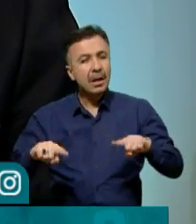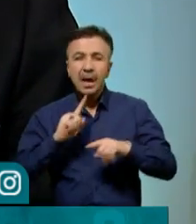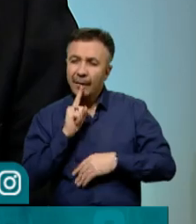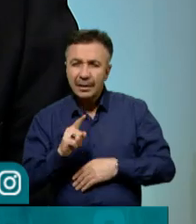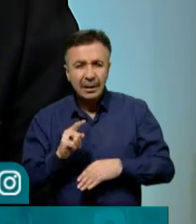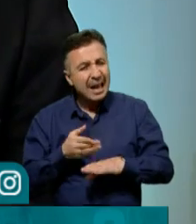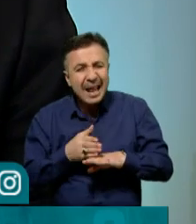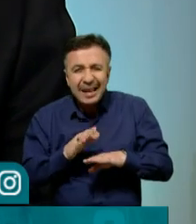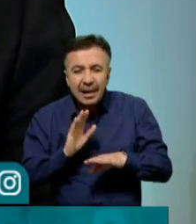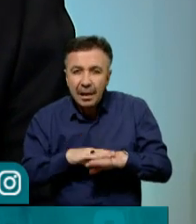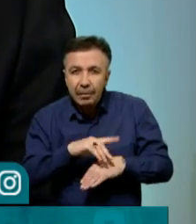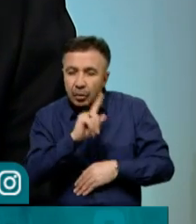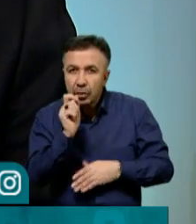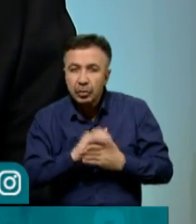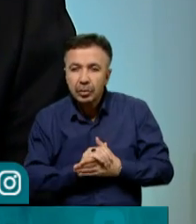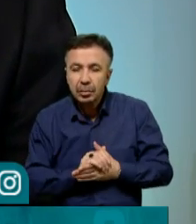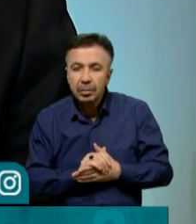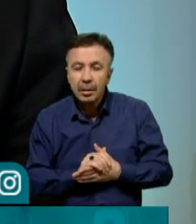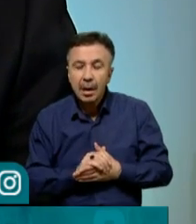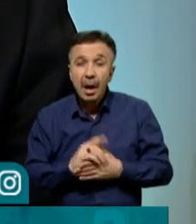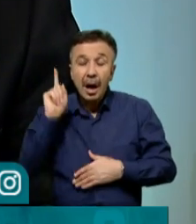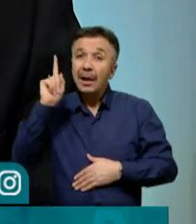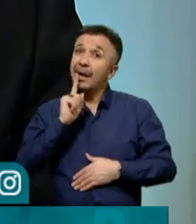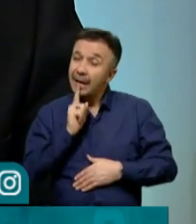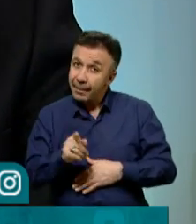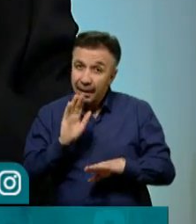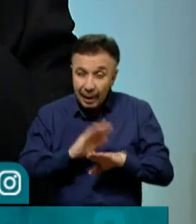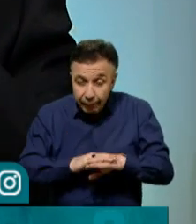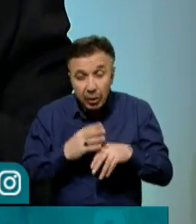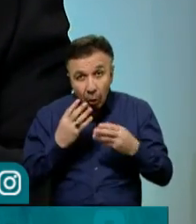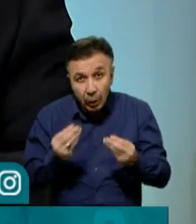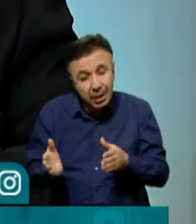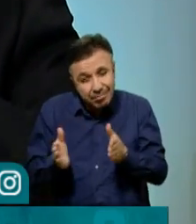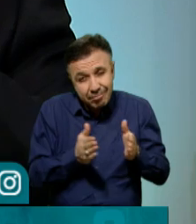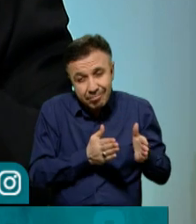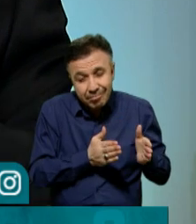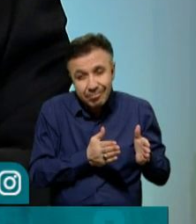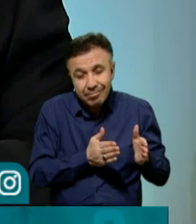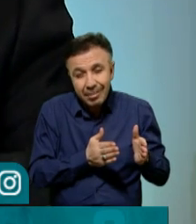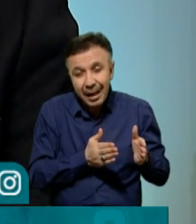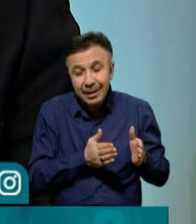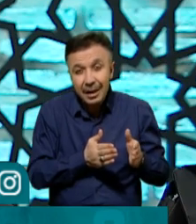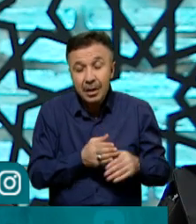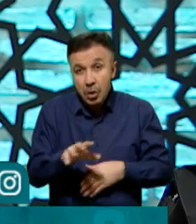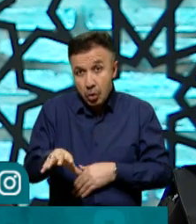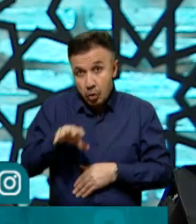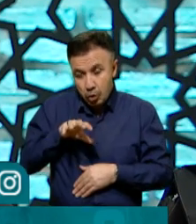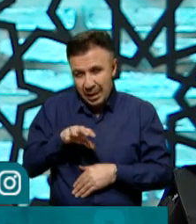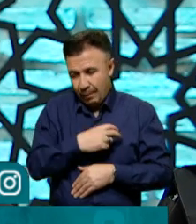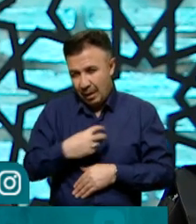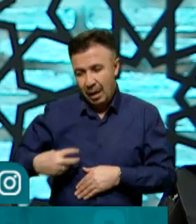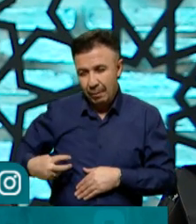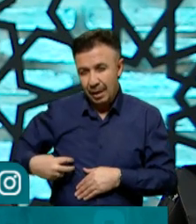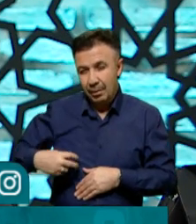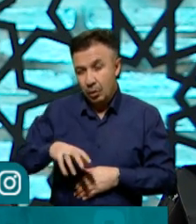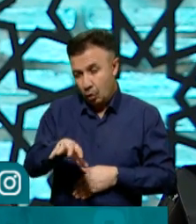diye değil. Allah'ın emrini yerine getirmiş olalım. Artı kamil manada, sünnete uygun manada yaptığımızdan dolayı bundan